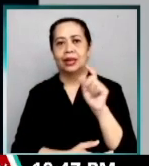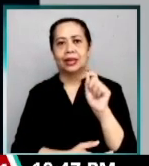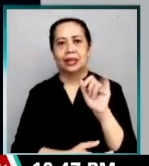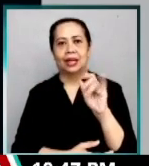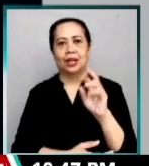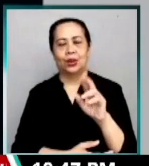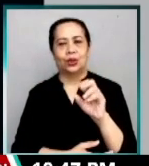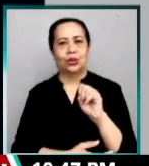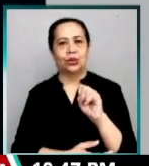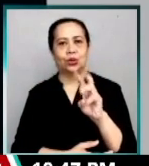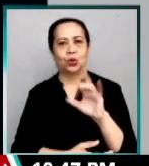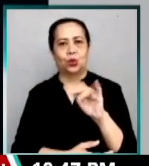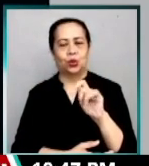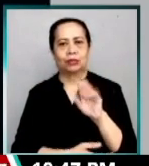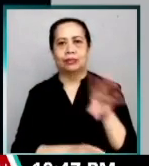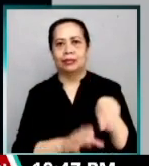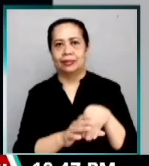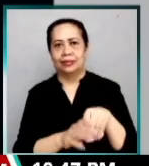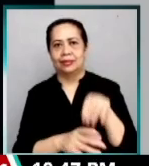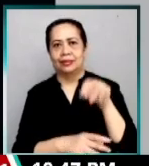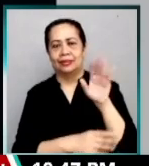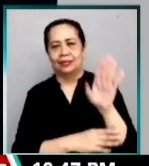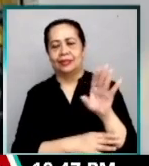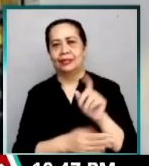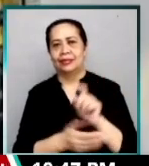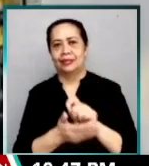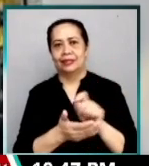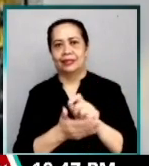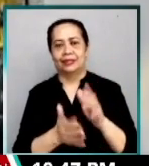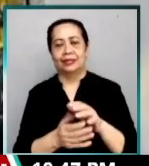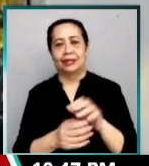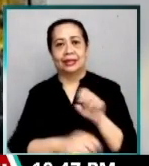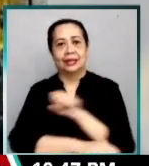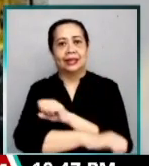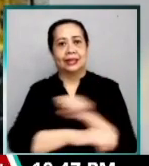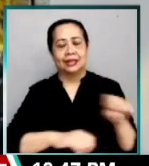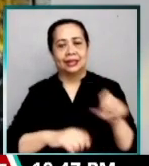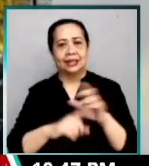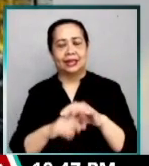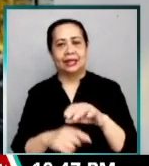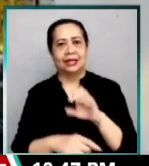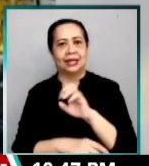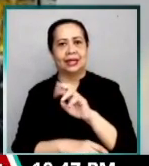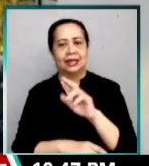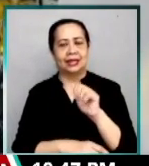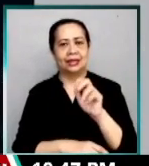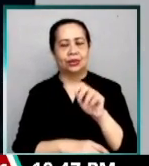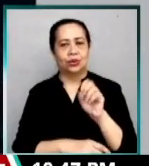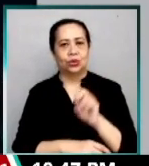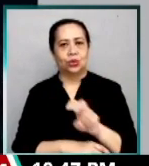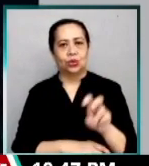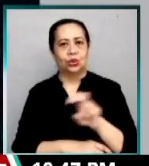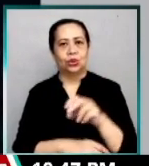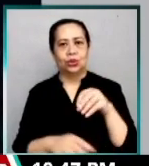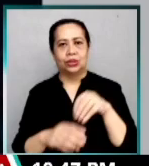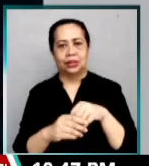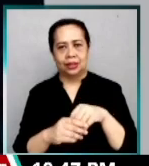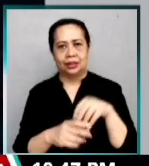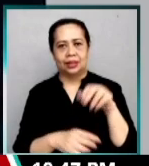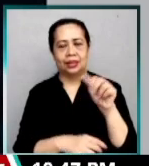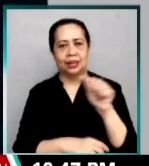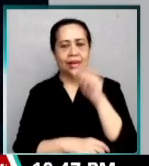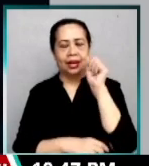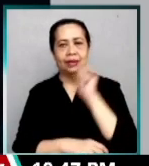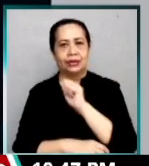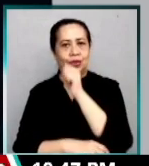ng multi-awarded singer-songwriter sa stage ng The Eras Tour sa Phoenix, Arizona, ang American rock